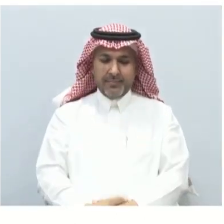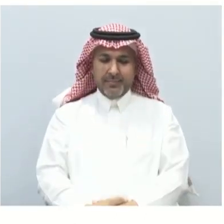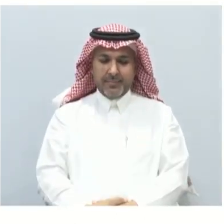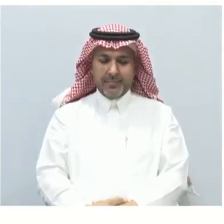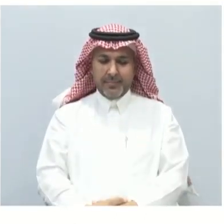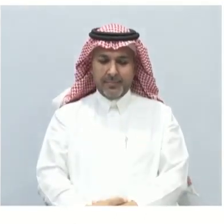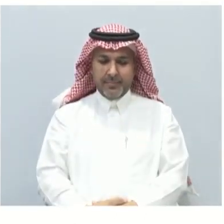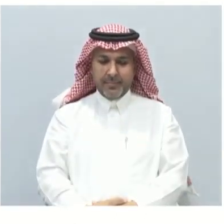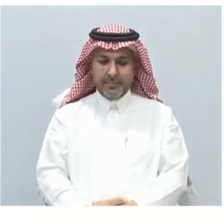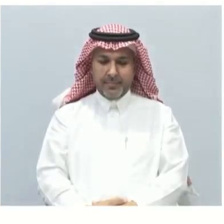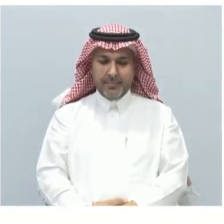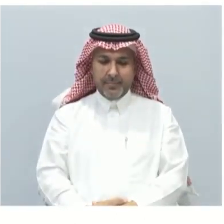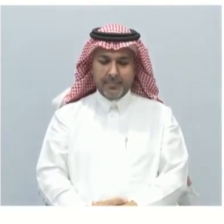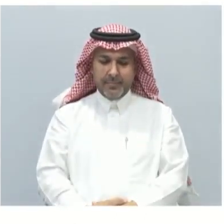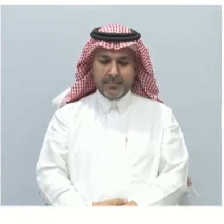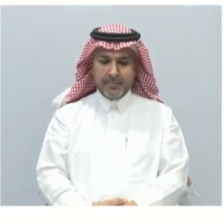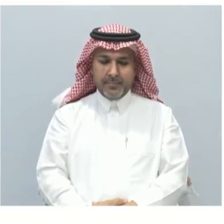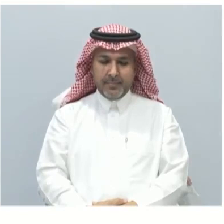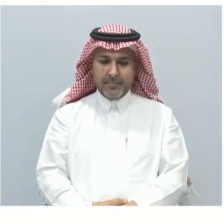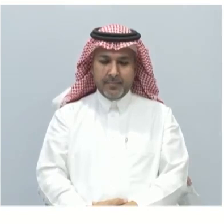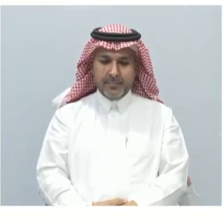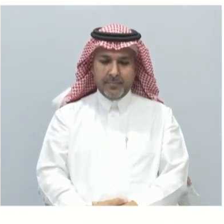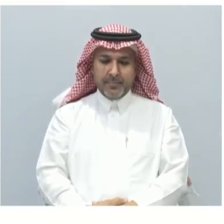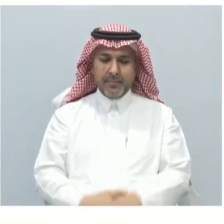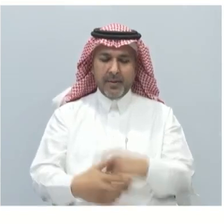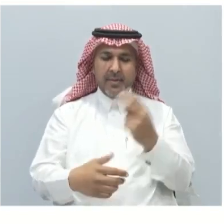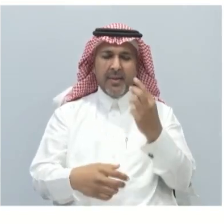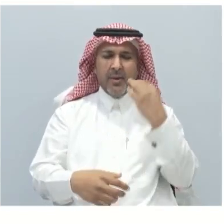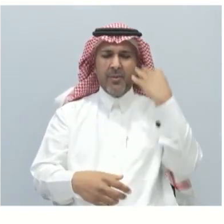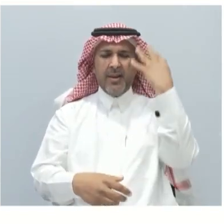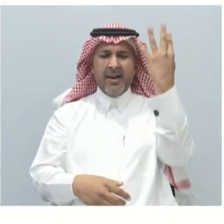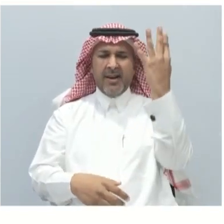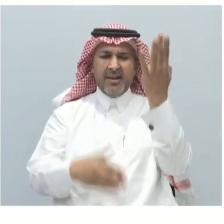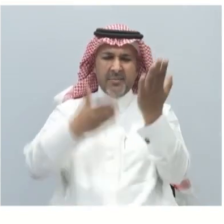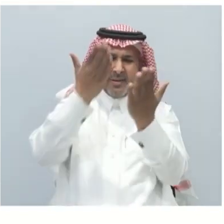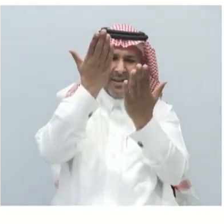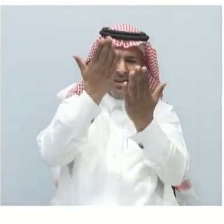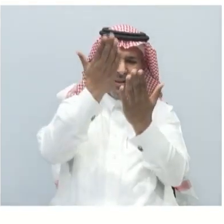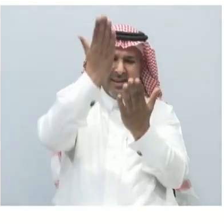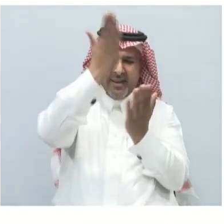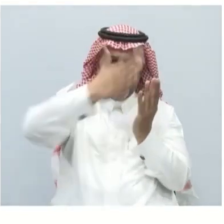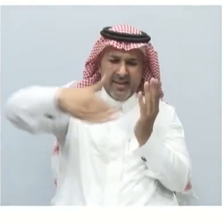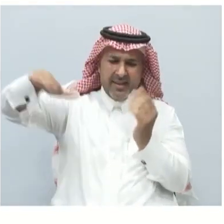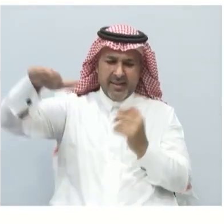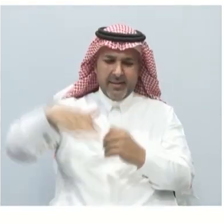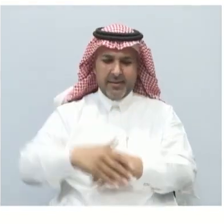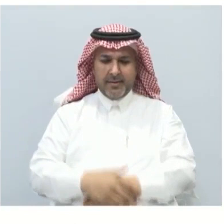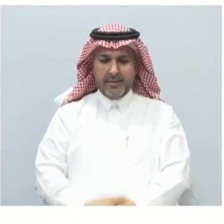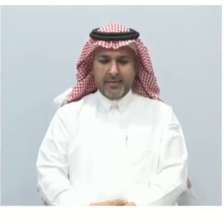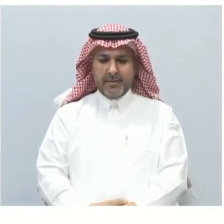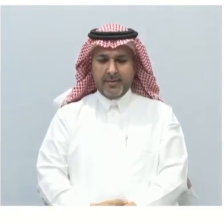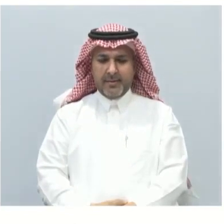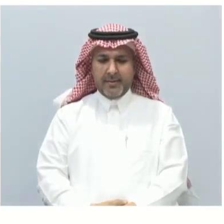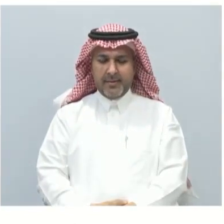حتصير ربع وتتناقص بهالشكل عند الواحد حتصير اثنين وعند السالب عند السالب واحد تعطيني اثنين وعند السالب